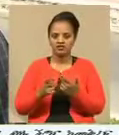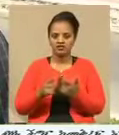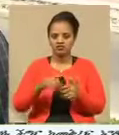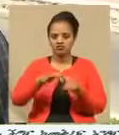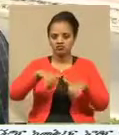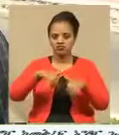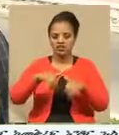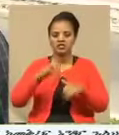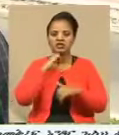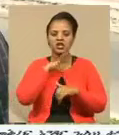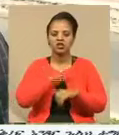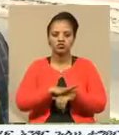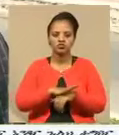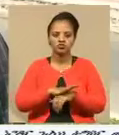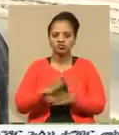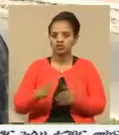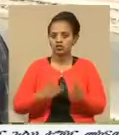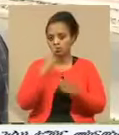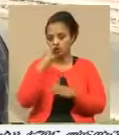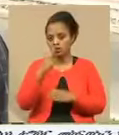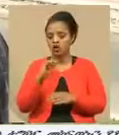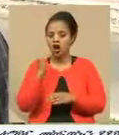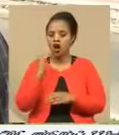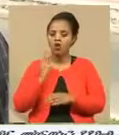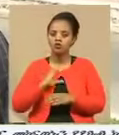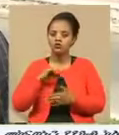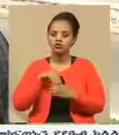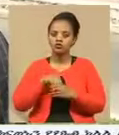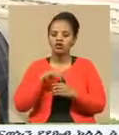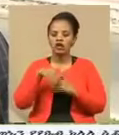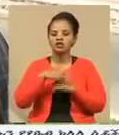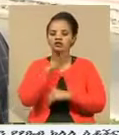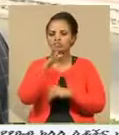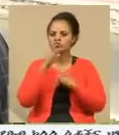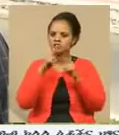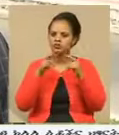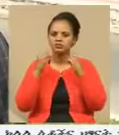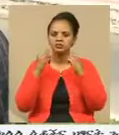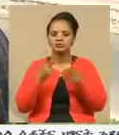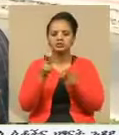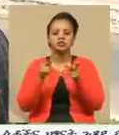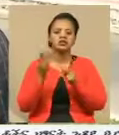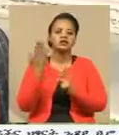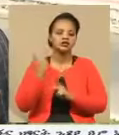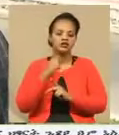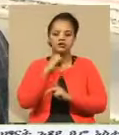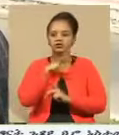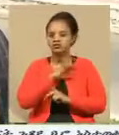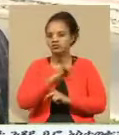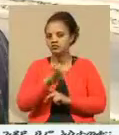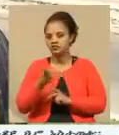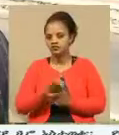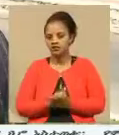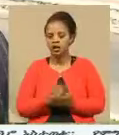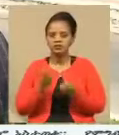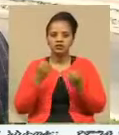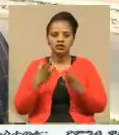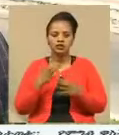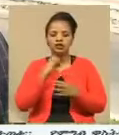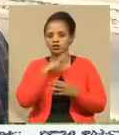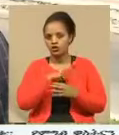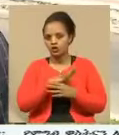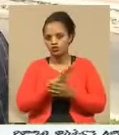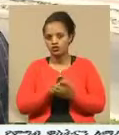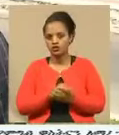ፕሪካስቶች፣ የተበላሹ ፕሪካስቶችን ካያችሁ ሀዋሳ ውስጥ ያልተሸፈኑ በጣም በርካታ ቦታዎች ነበሩ። የተበላሹም እንደዛው አብዛኛውን